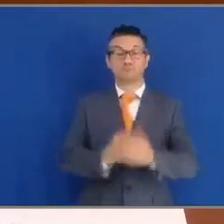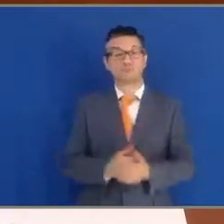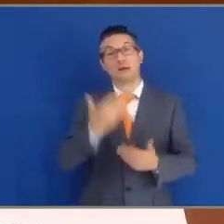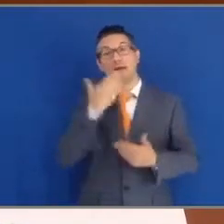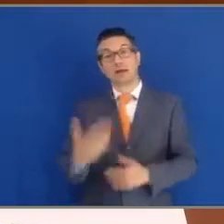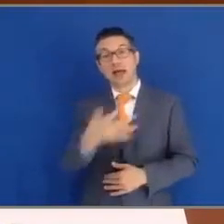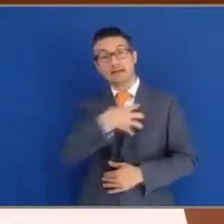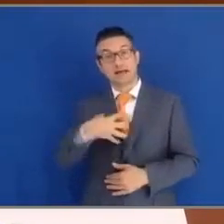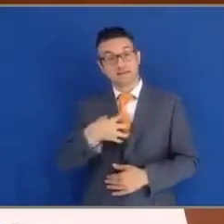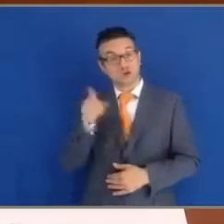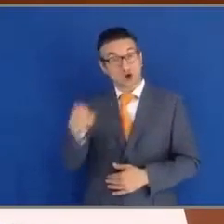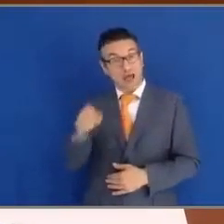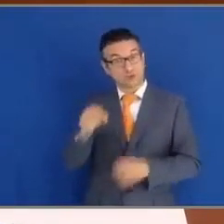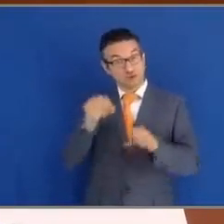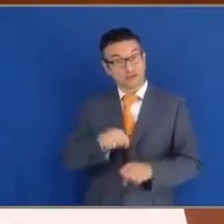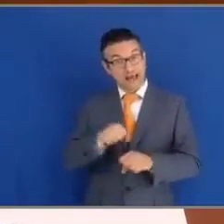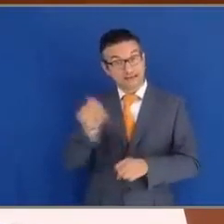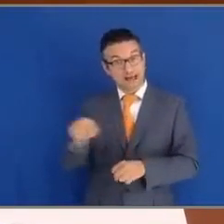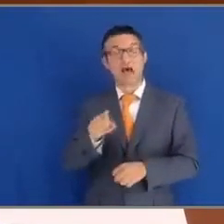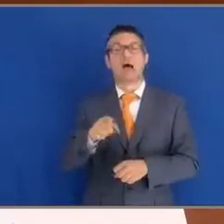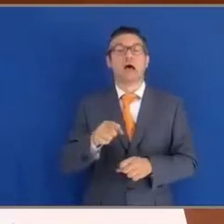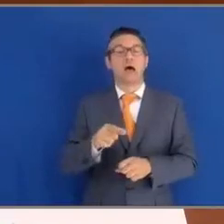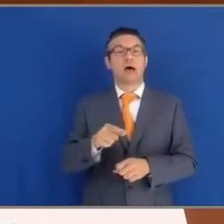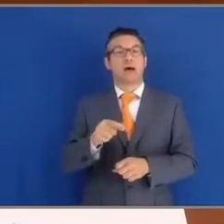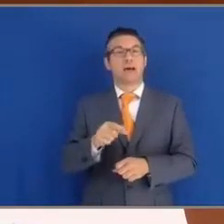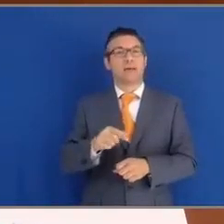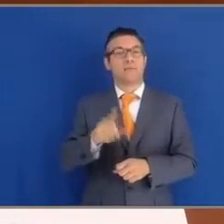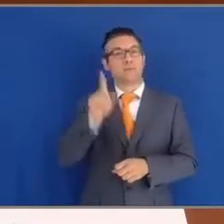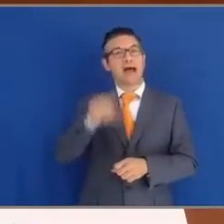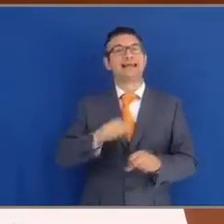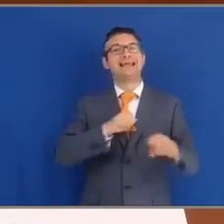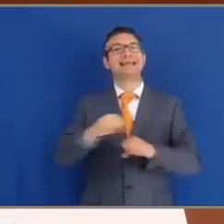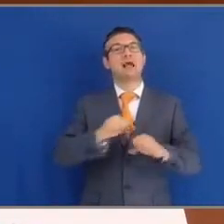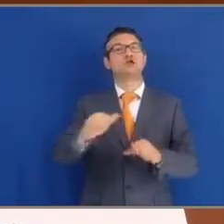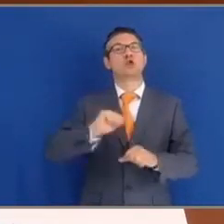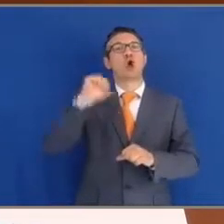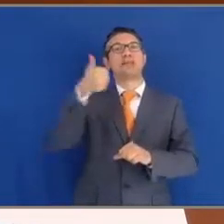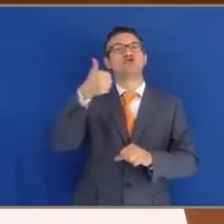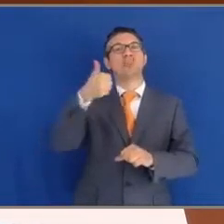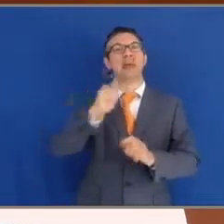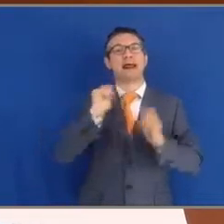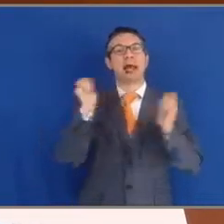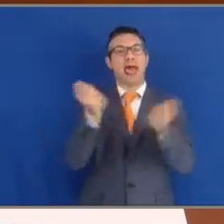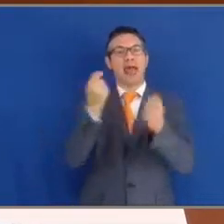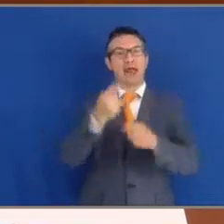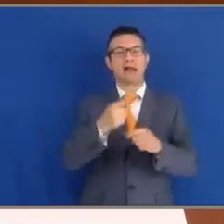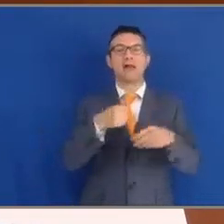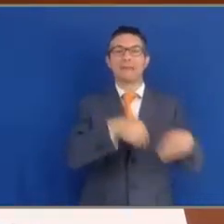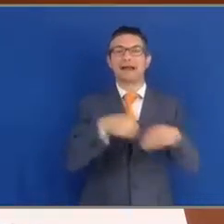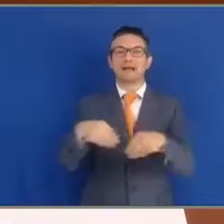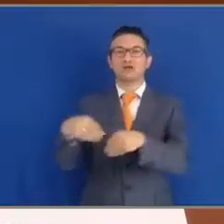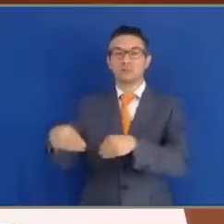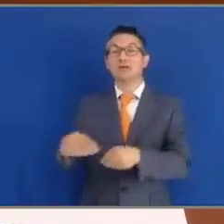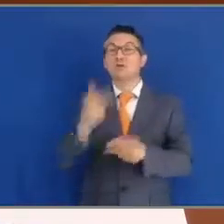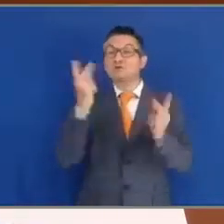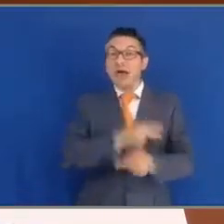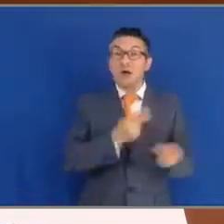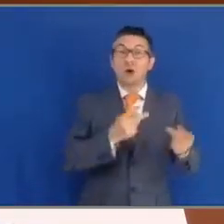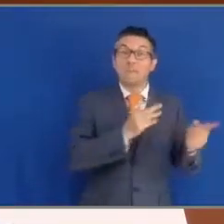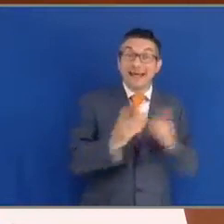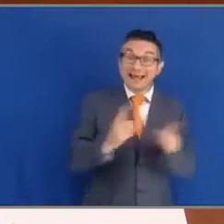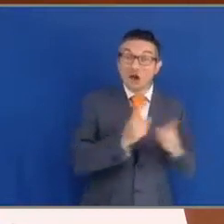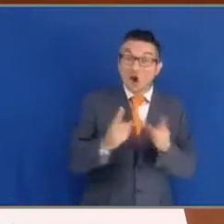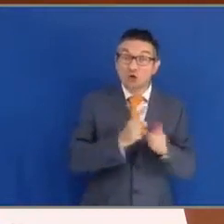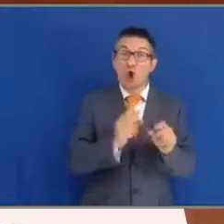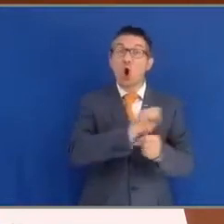all'assessorato e soprattutto ai direttori generali che hanno partecipato mentre si lottava contro il Covid